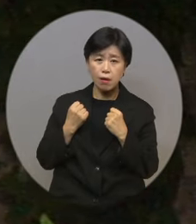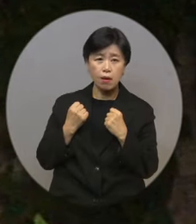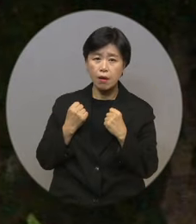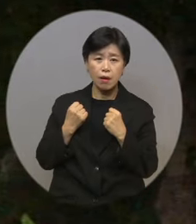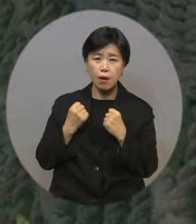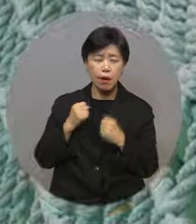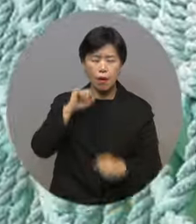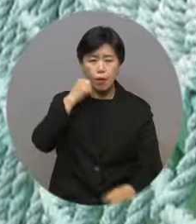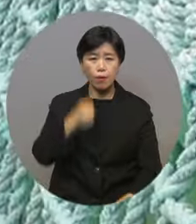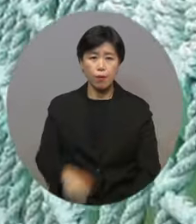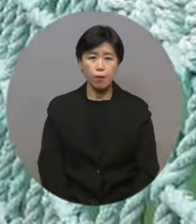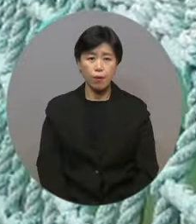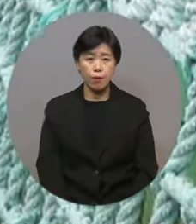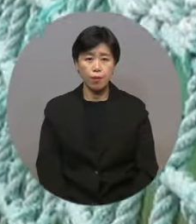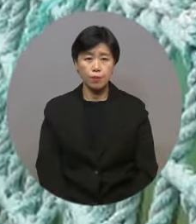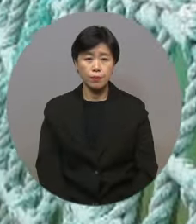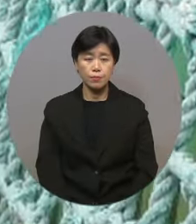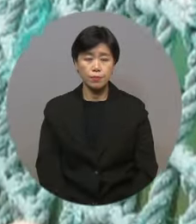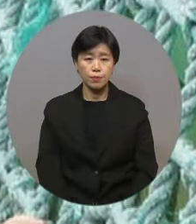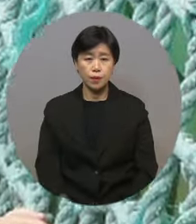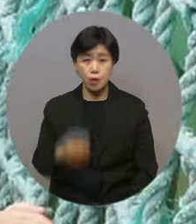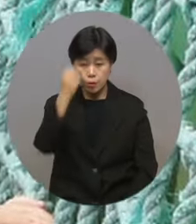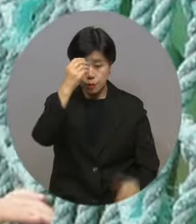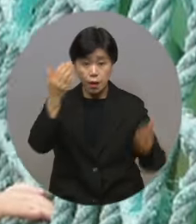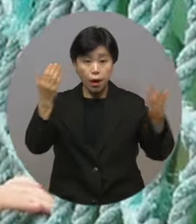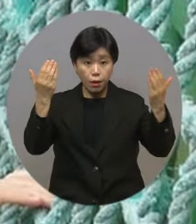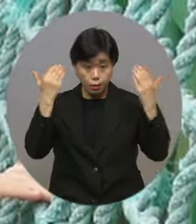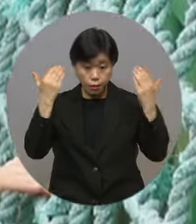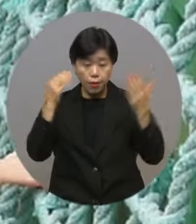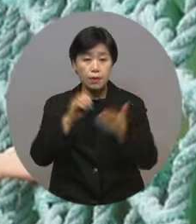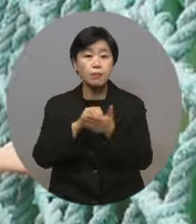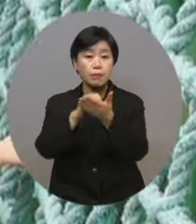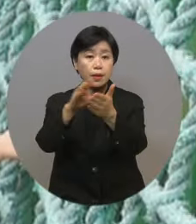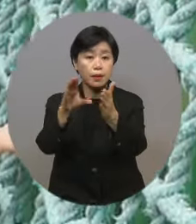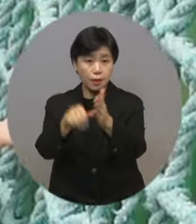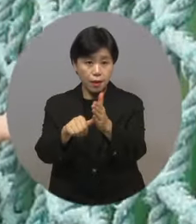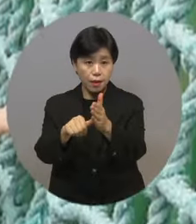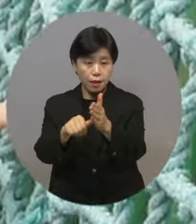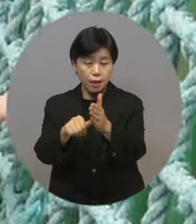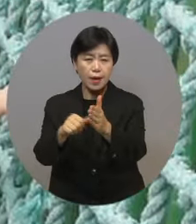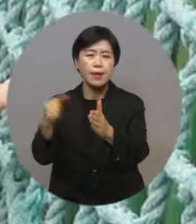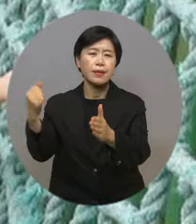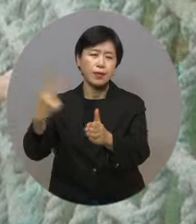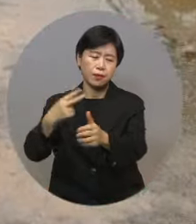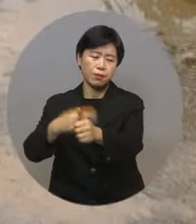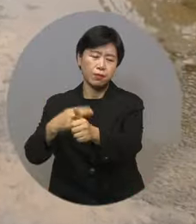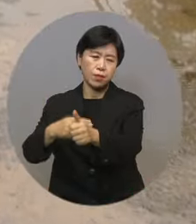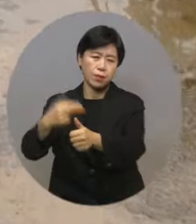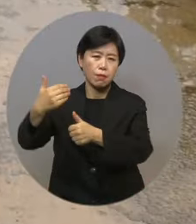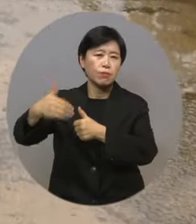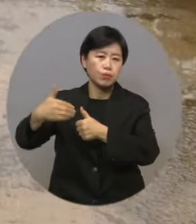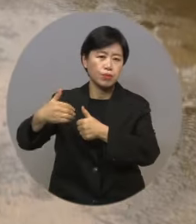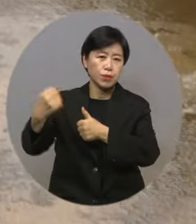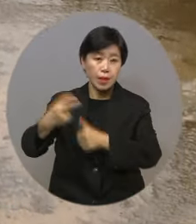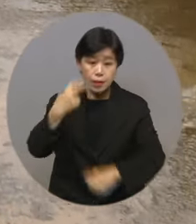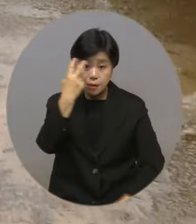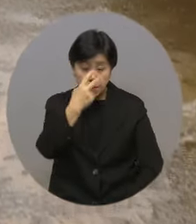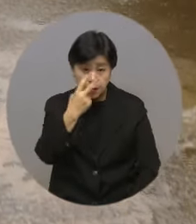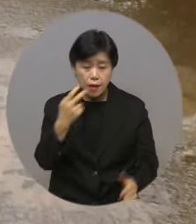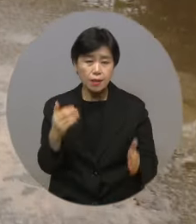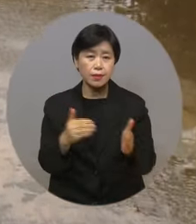그렇게 확정진단을 미루다가 고등학교에 가서 다시 담임의 권유로 검사를 하게 되면서